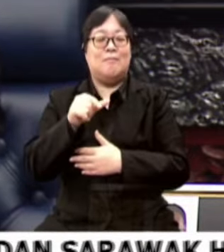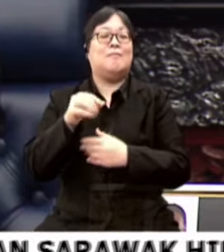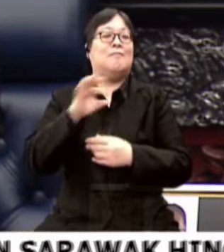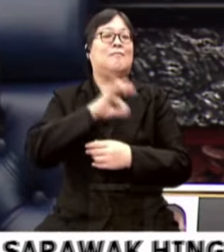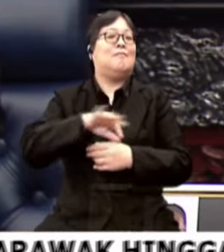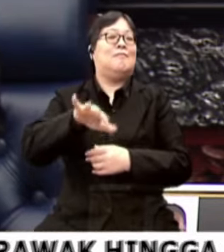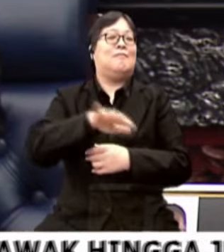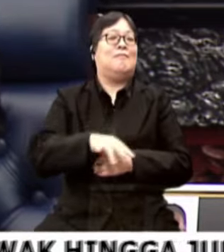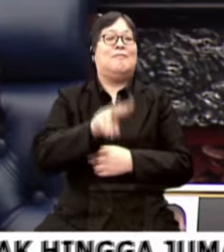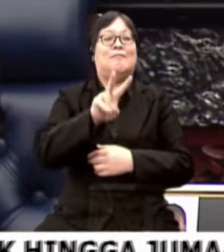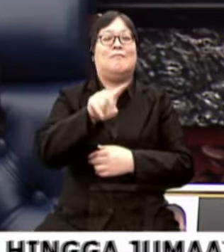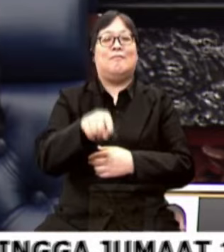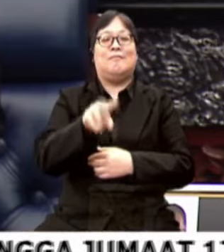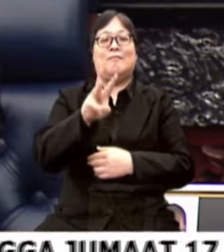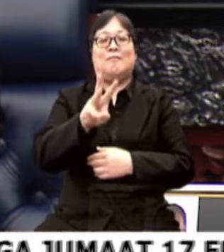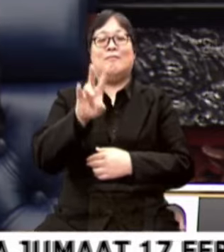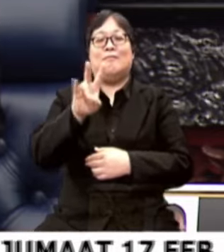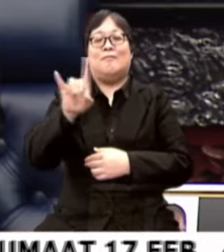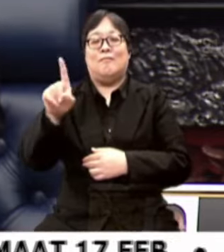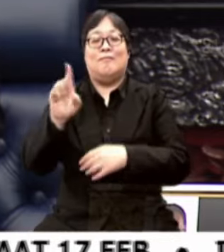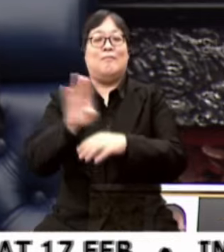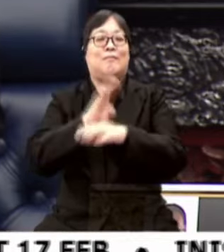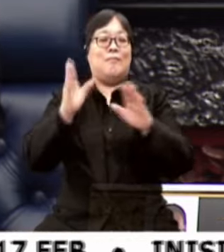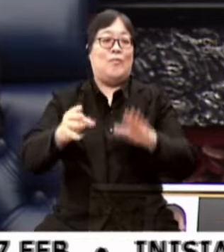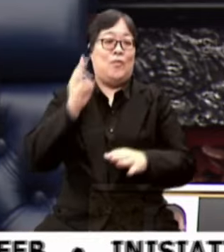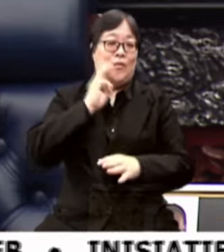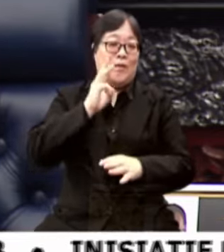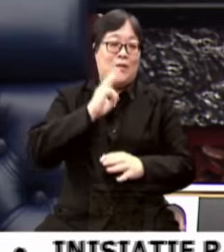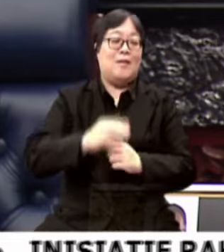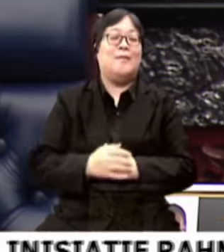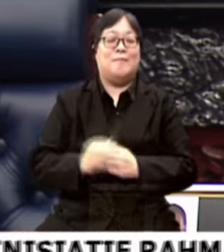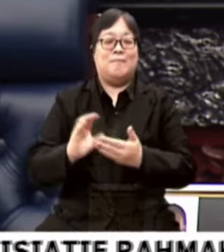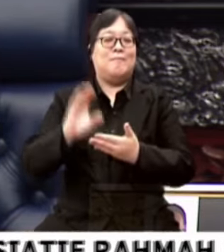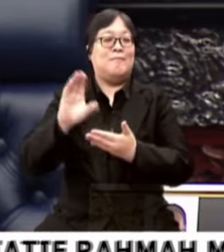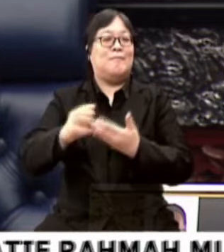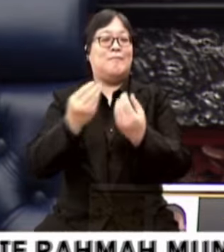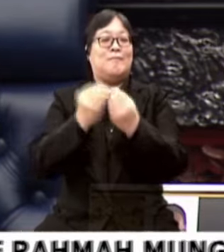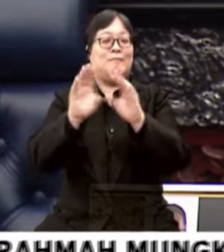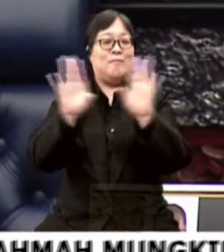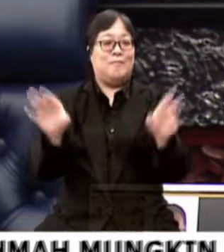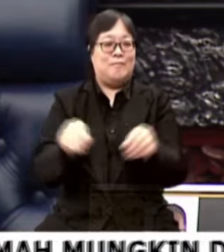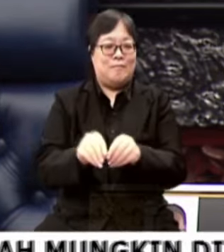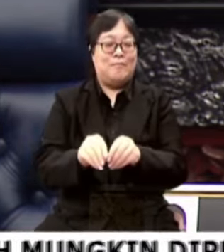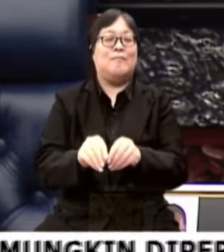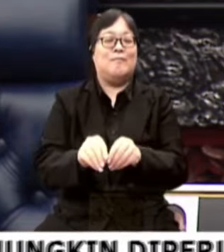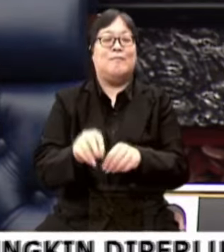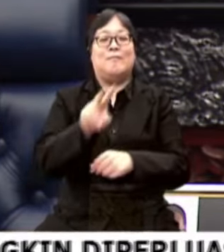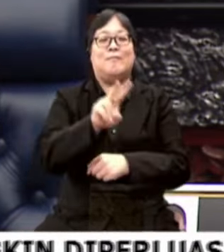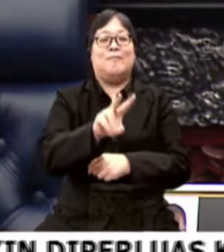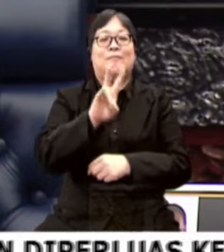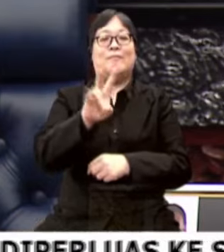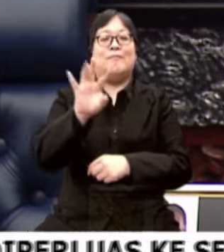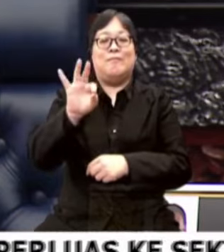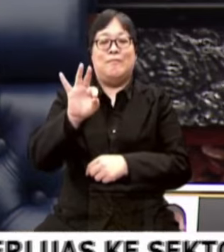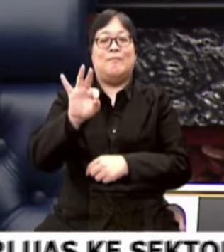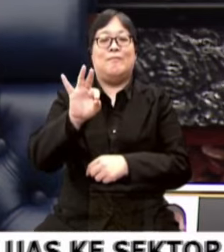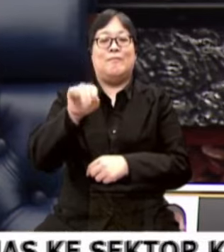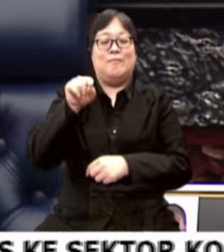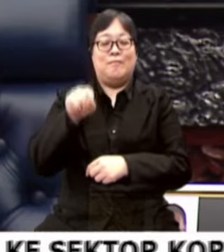kepada 2671 sawan wanita dengan pembiayaan berjumlah Ringgit Malaysia 279